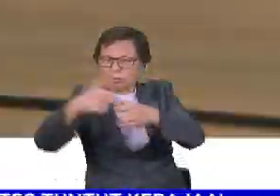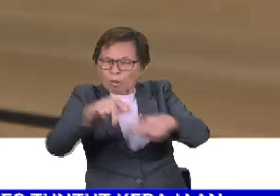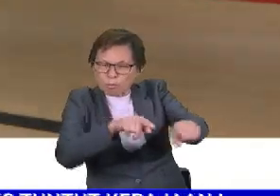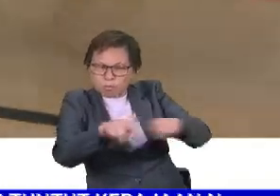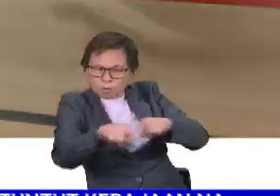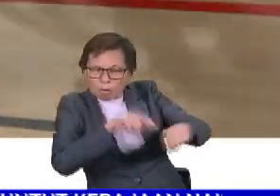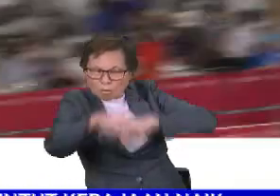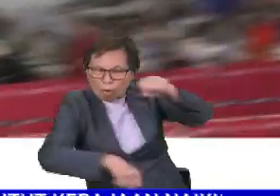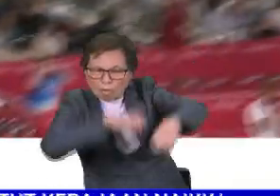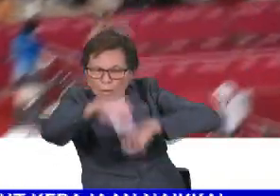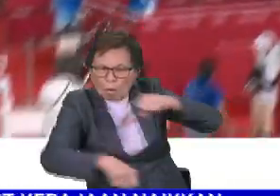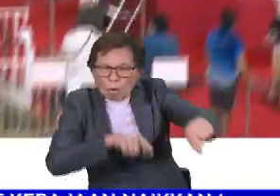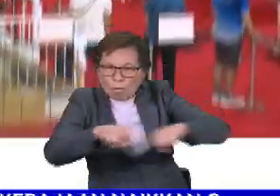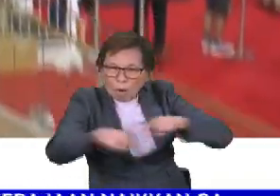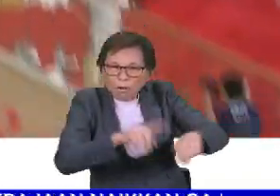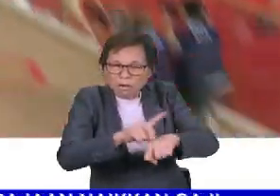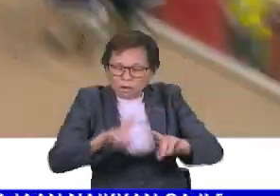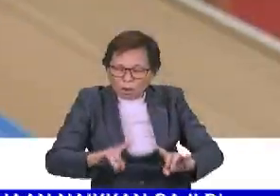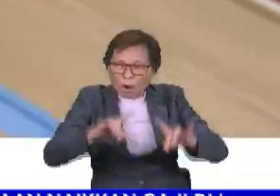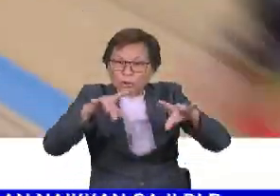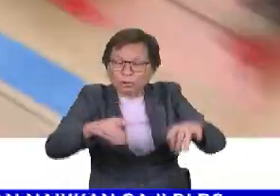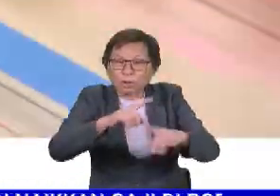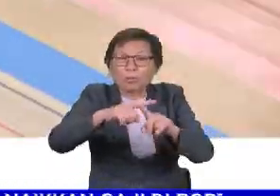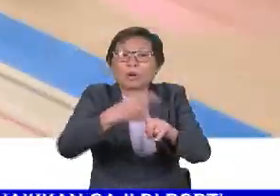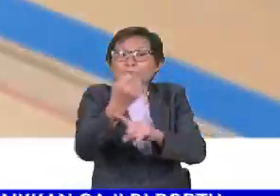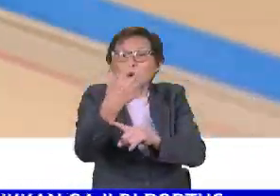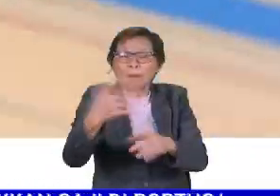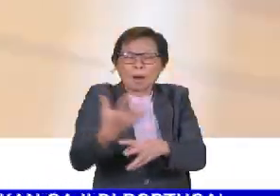Perlombaan austroll di melbour Australia 2020